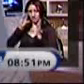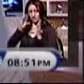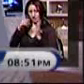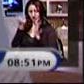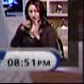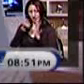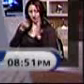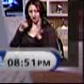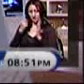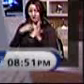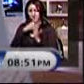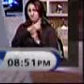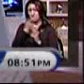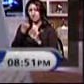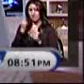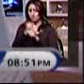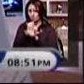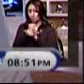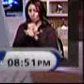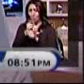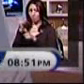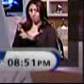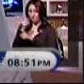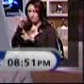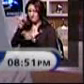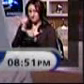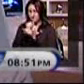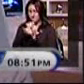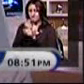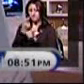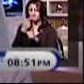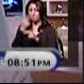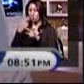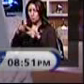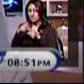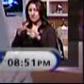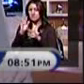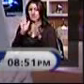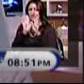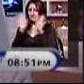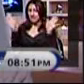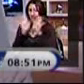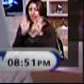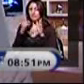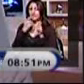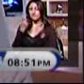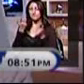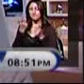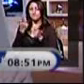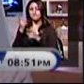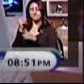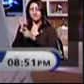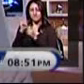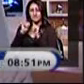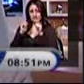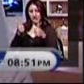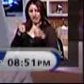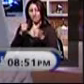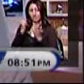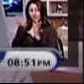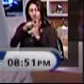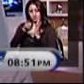اخرى. لان انا يعني كله ميسر لما خلق له. انا بحب الادب ومخلص للادب جدا،